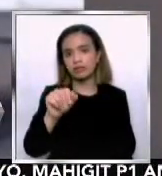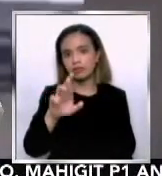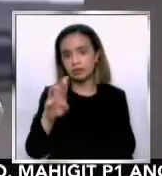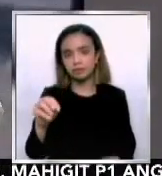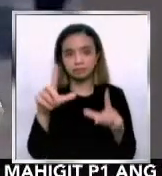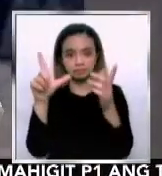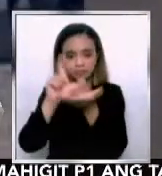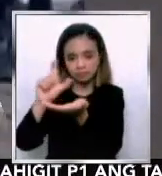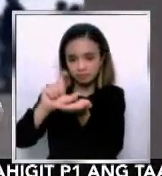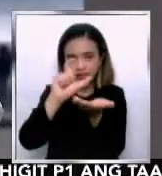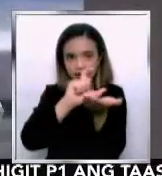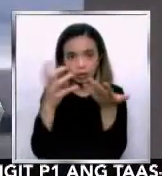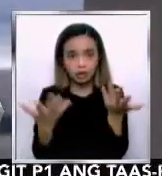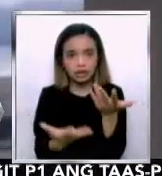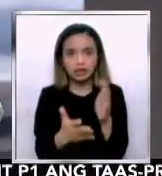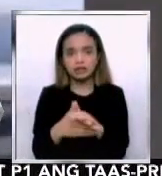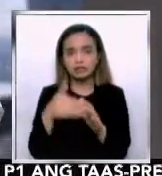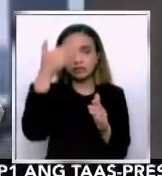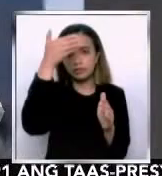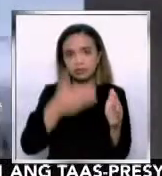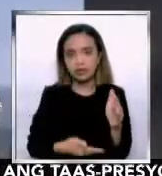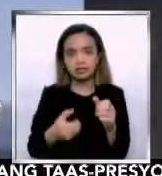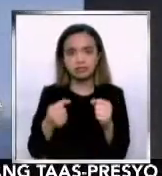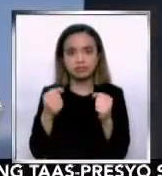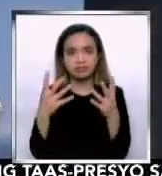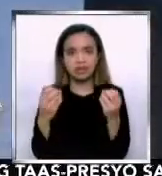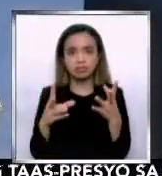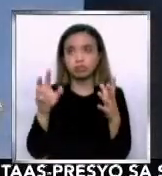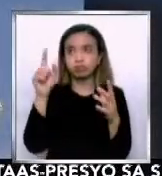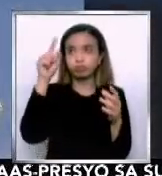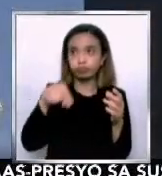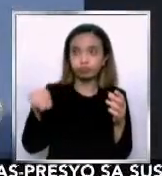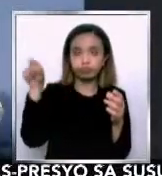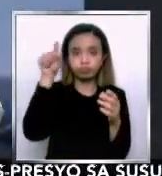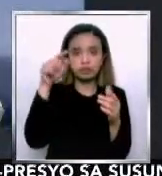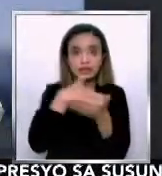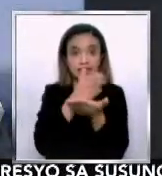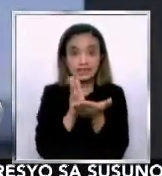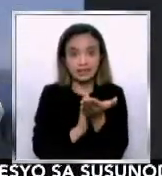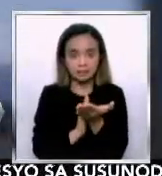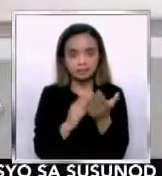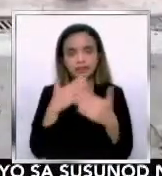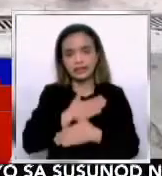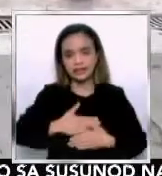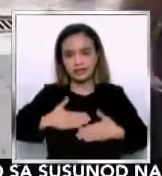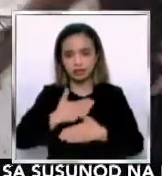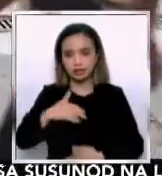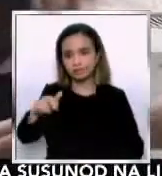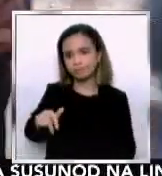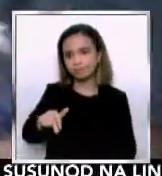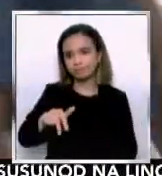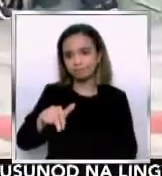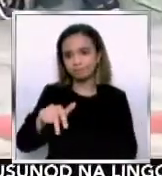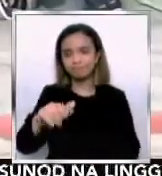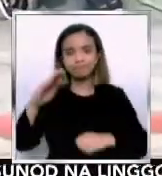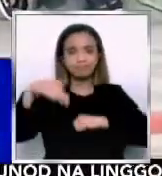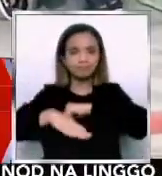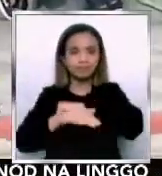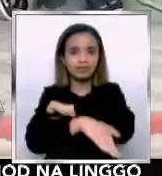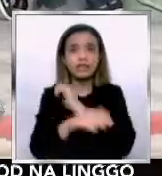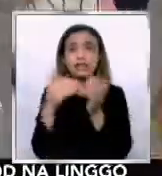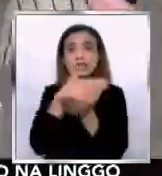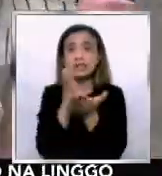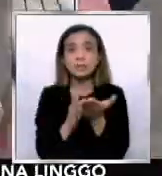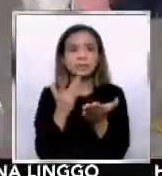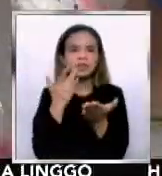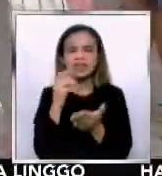sa harap ng malalaking wind turbines, habang ang ilan naman ay nag-e-enjoy sa paglalakad sa beach. May ilan namang pinili na huwag nang umalis